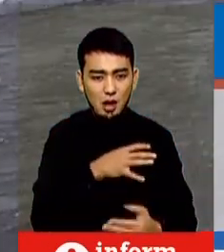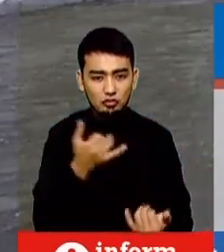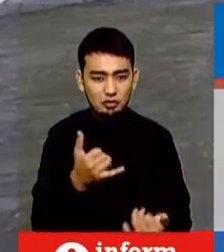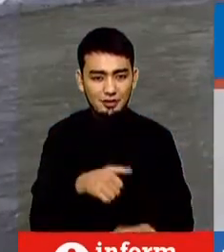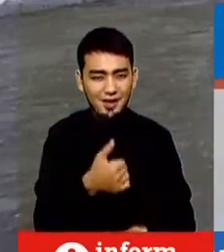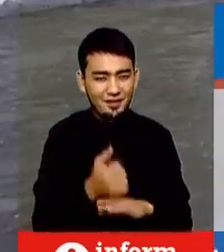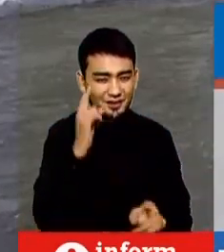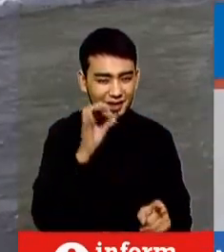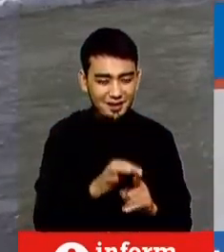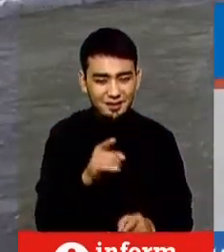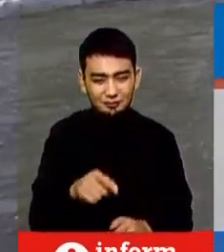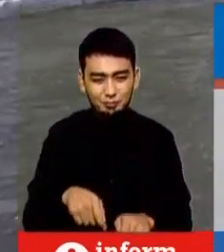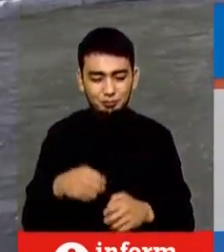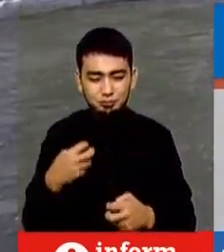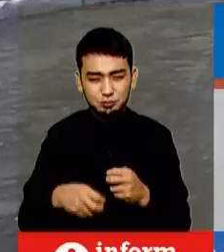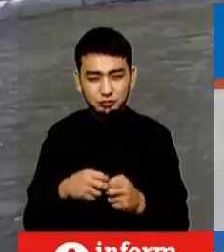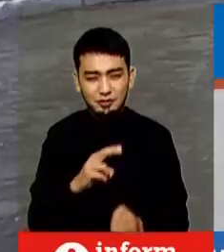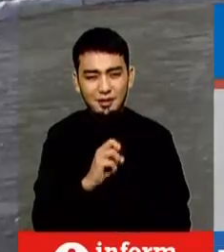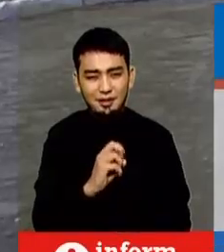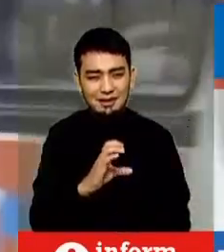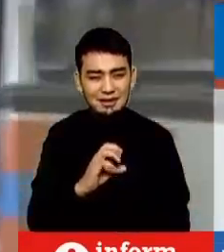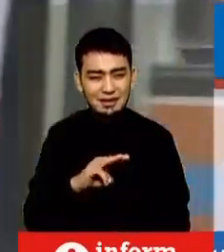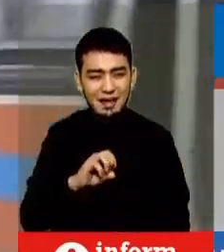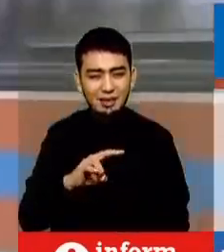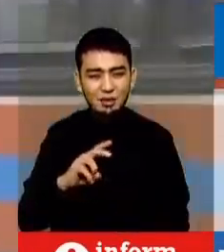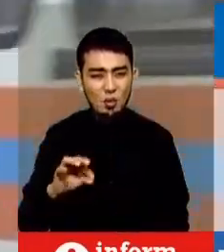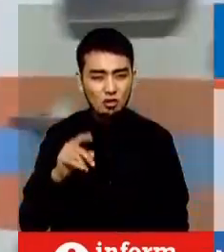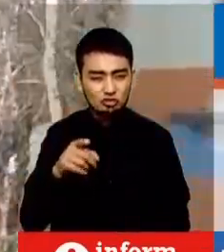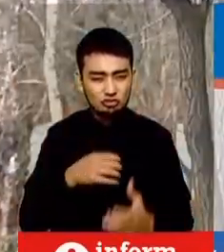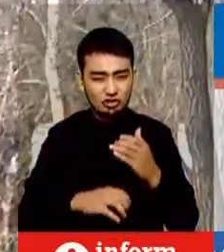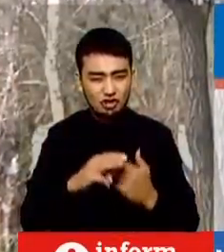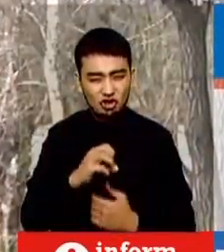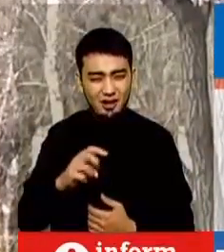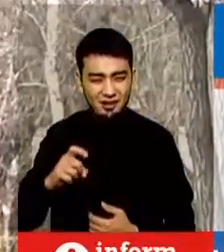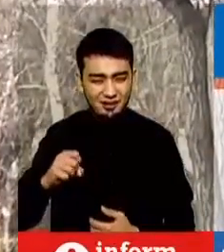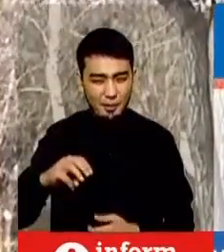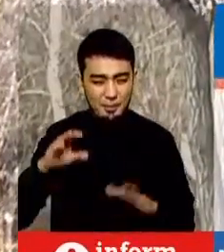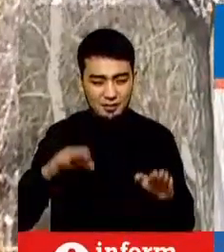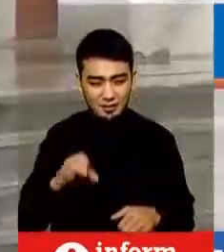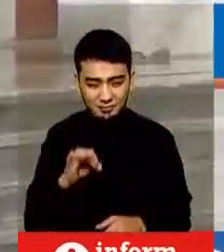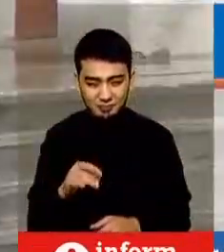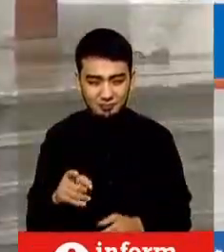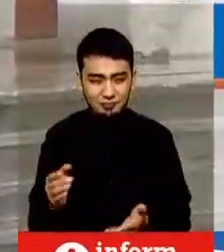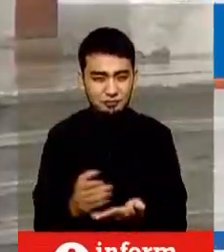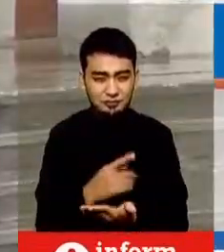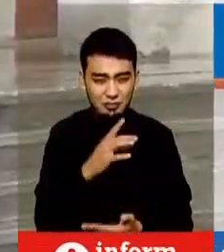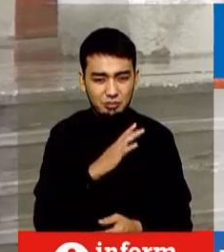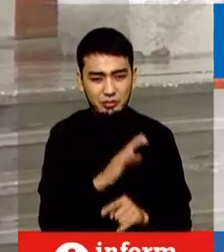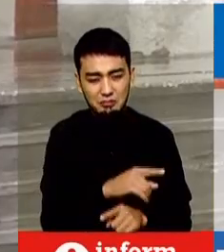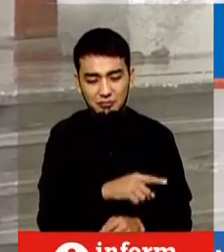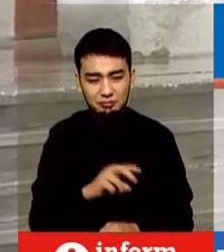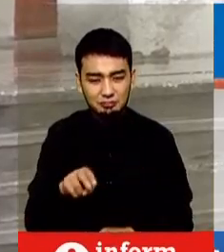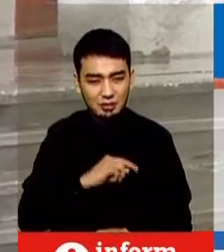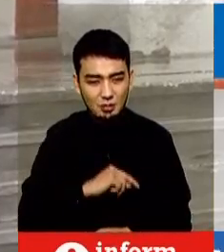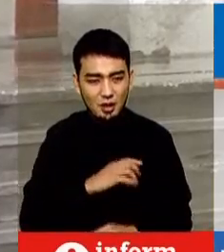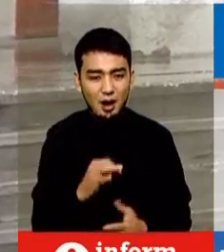это устранить последствия аварии на шахте Костенко. Тем не менее, гендиректор пообещал, что неделю будет здесь, что составят список всех вопросов, которые